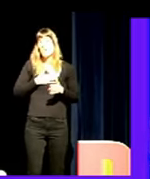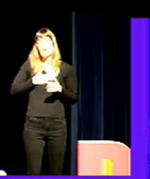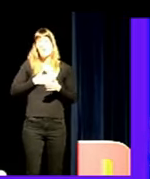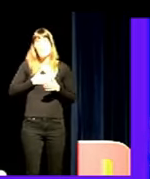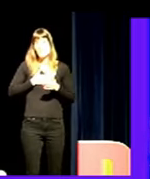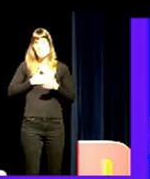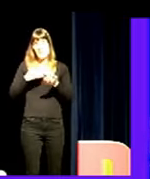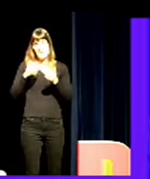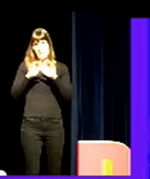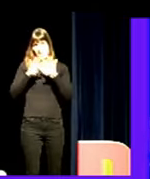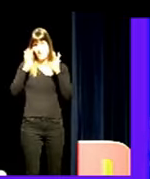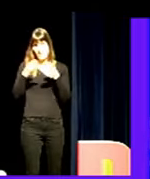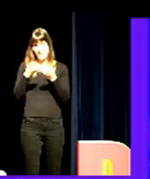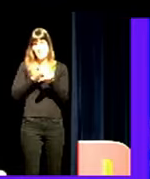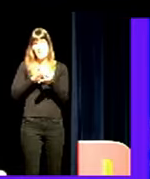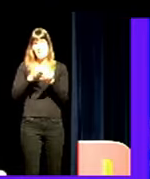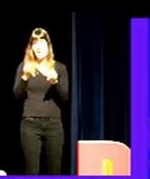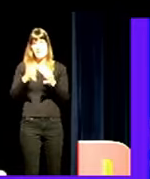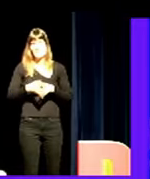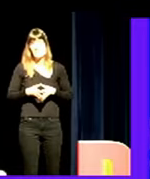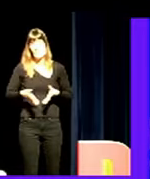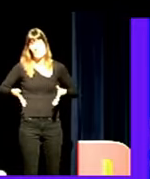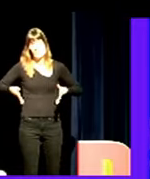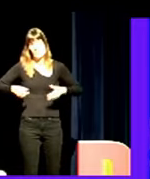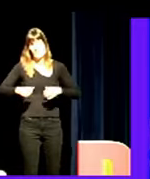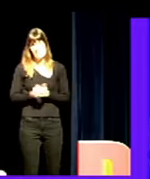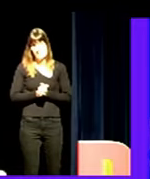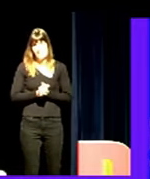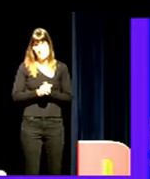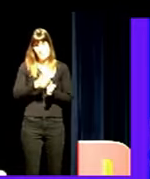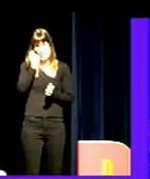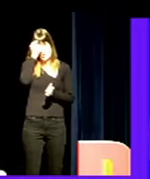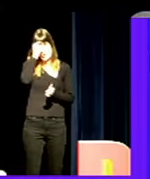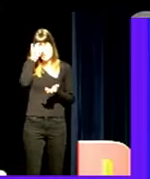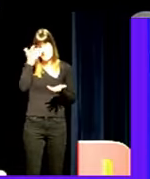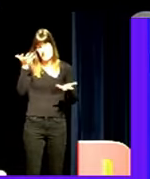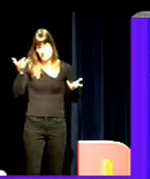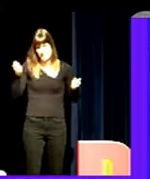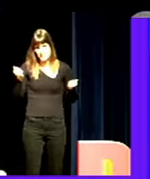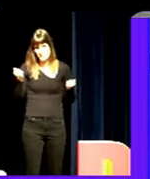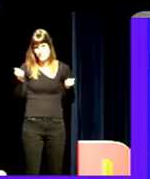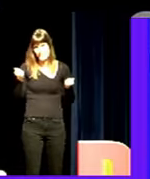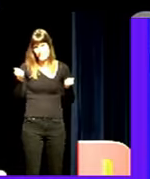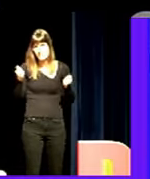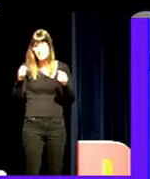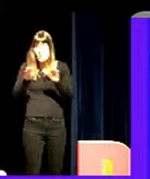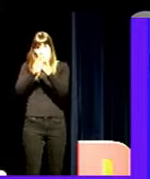ongizate digitala. Jo! Mundu baten, ez da, non,